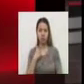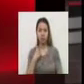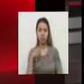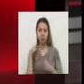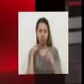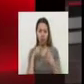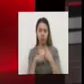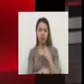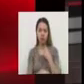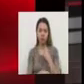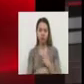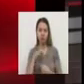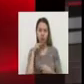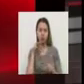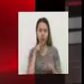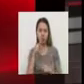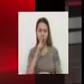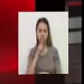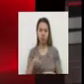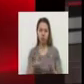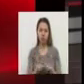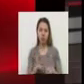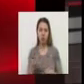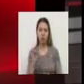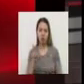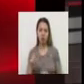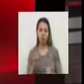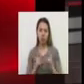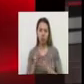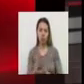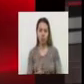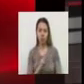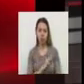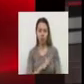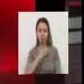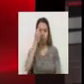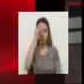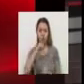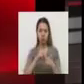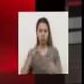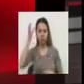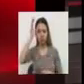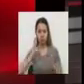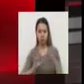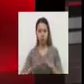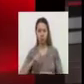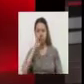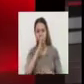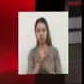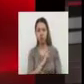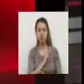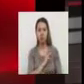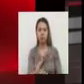жемқорлықпен күрес жүргізу мәселесі назардан тыс қалмайды. Осы орайда өрлеу педагогикалық қызметкердің біліктілігін арттыру институты мен мемлекеттік қызмет